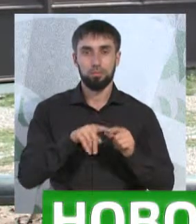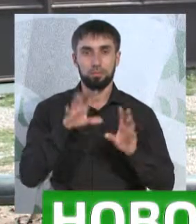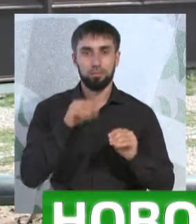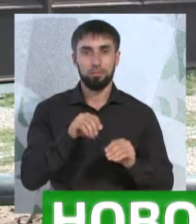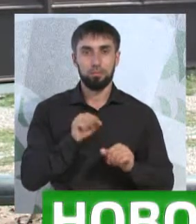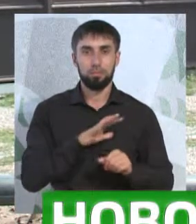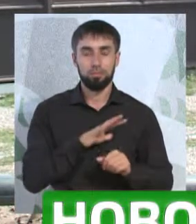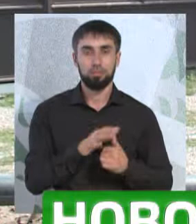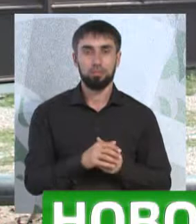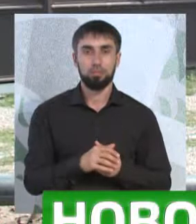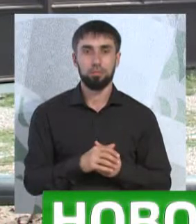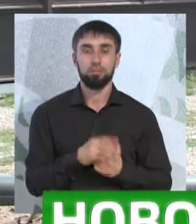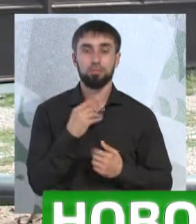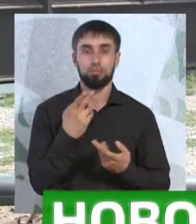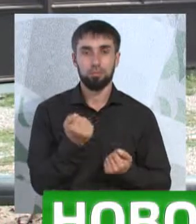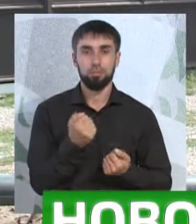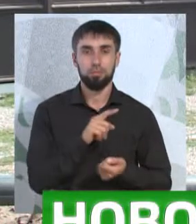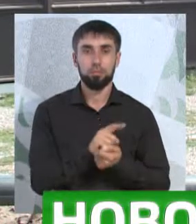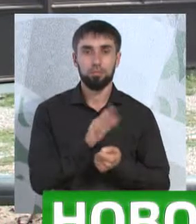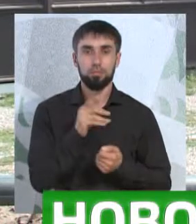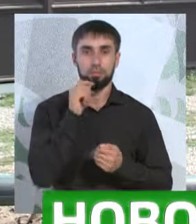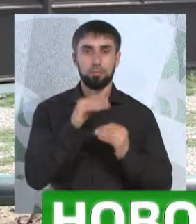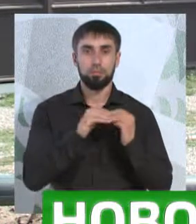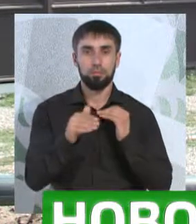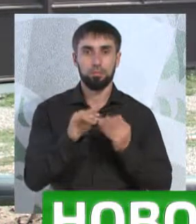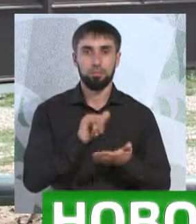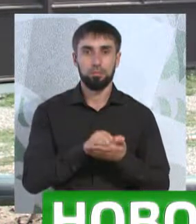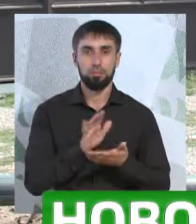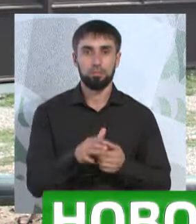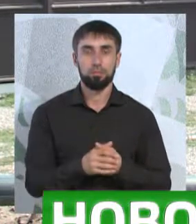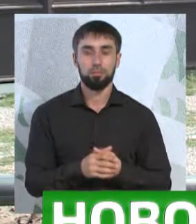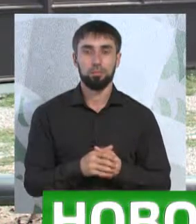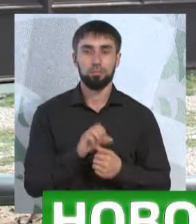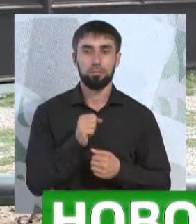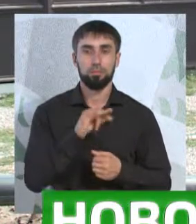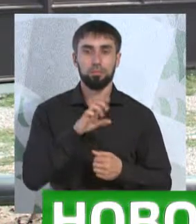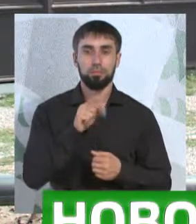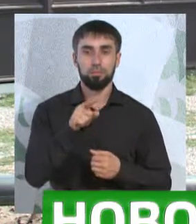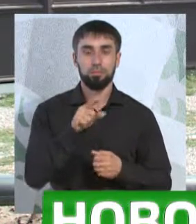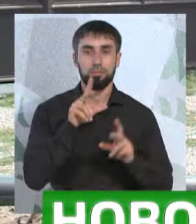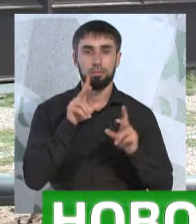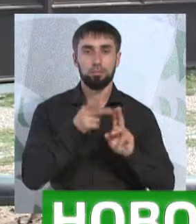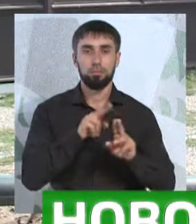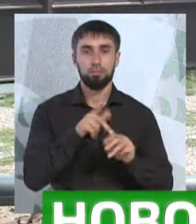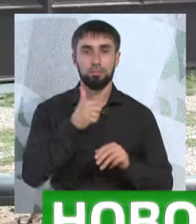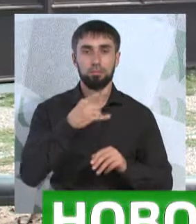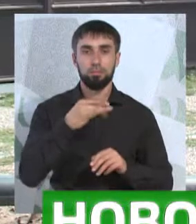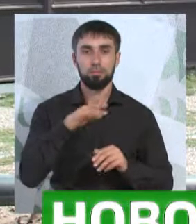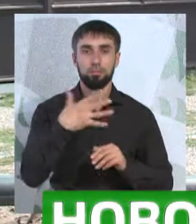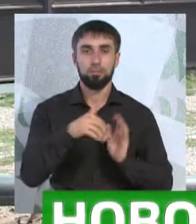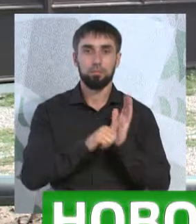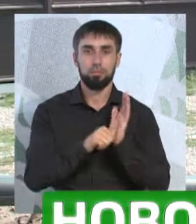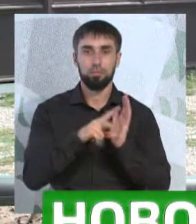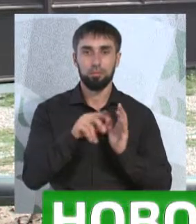улице пройдет, асфальтирование будет эта улица. А труба – это гарантия 50-60 лет. После того, как